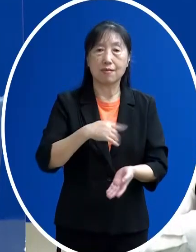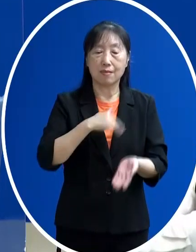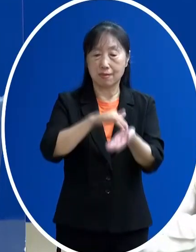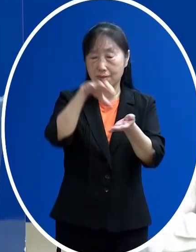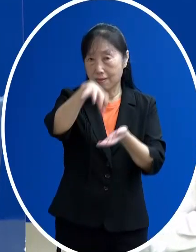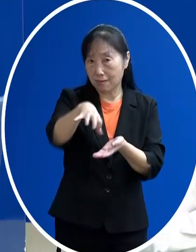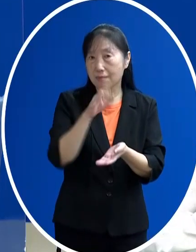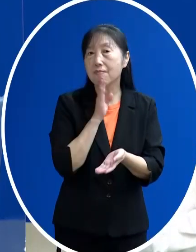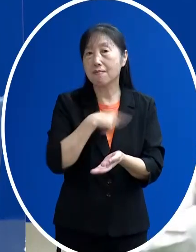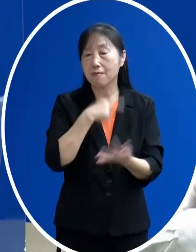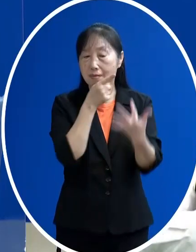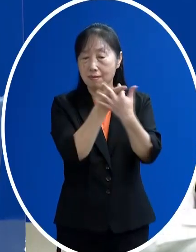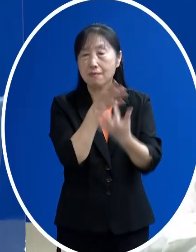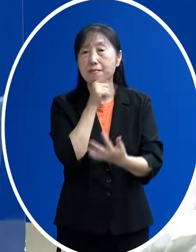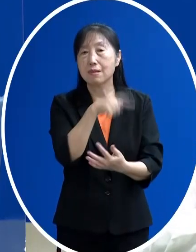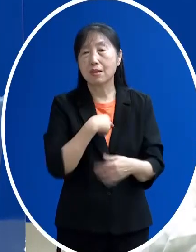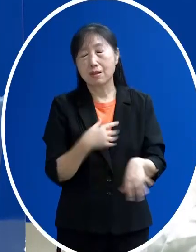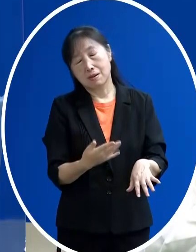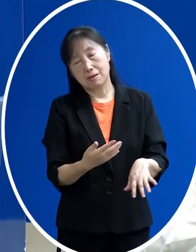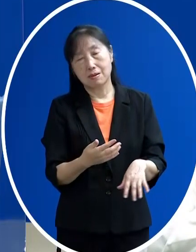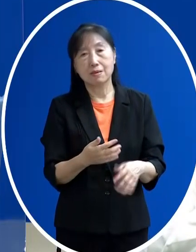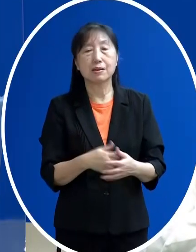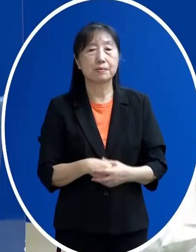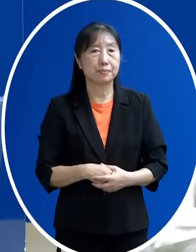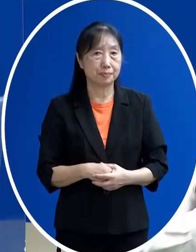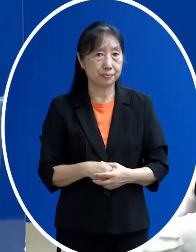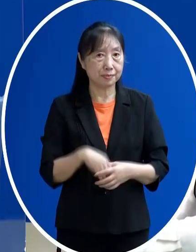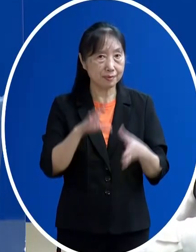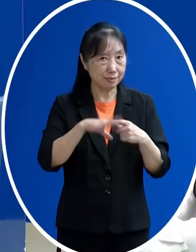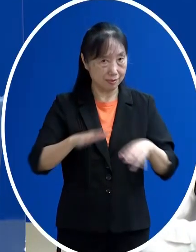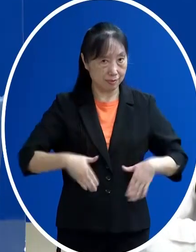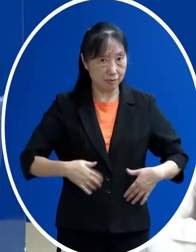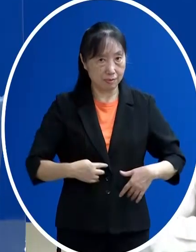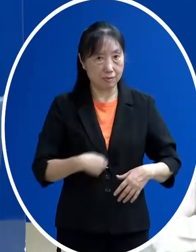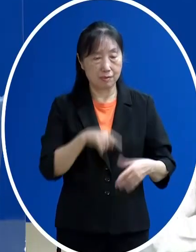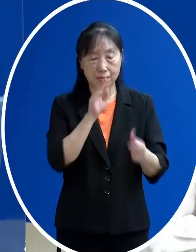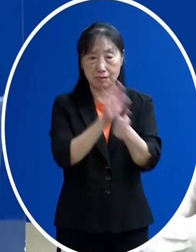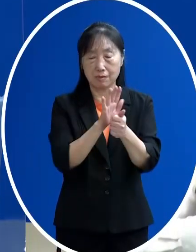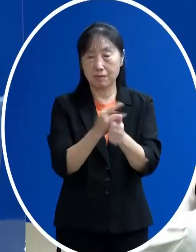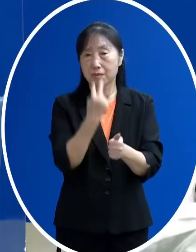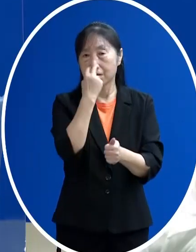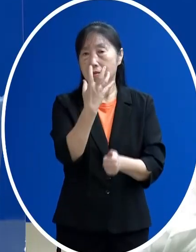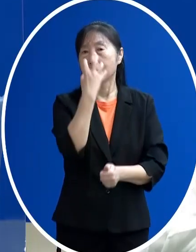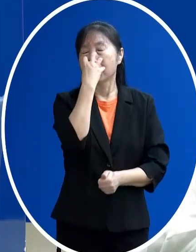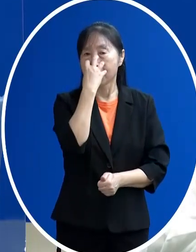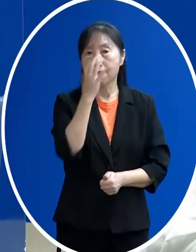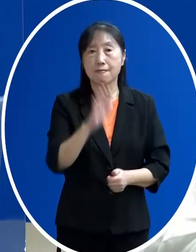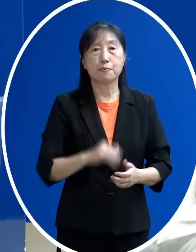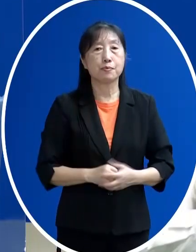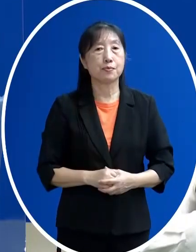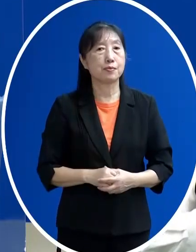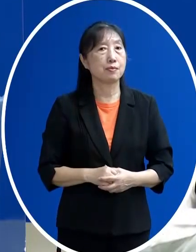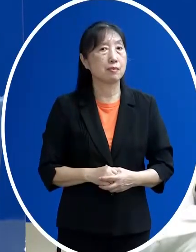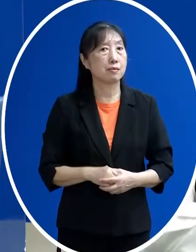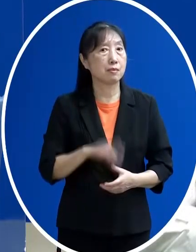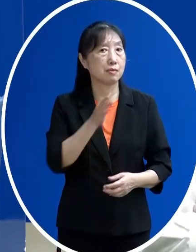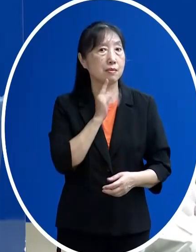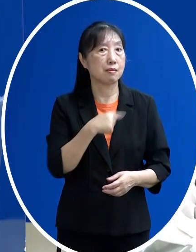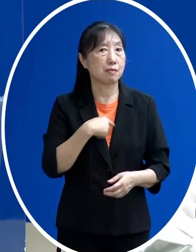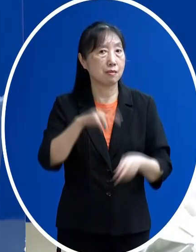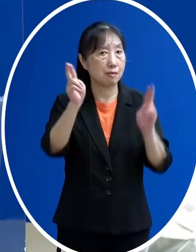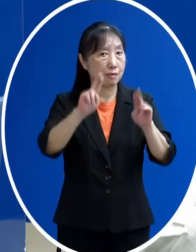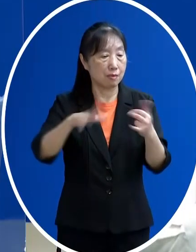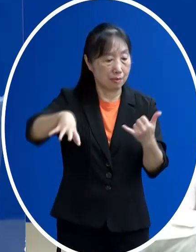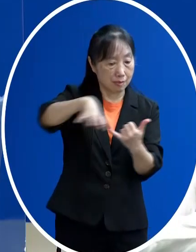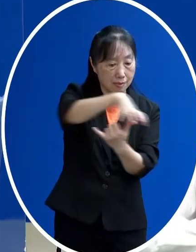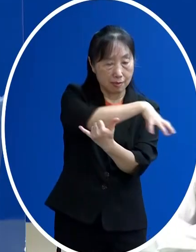诊这边就已经发现有休克的一个情形，所以紧急插管来使用呼吸器哦。不过这个经过电脑